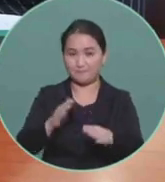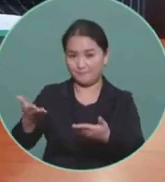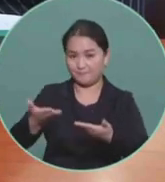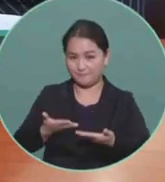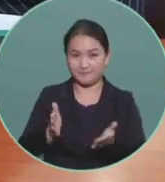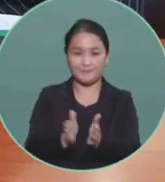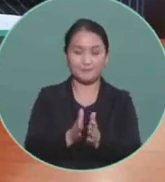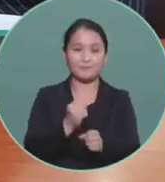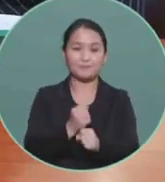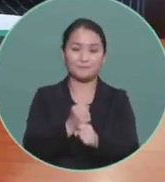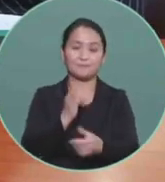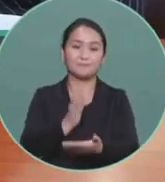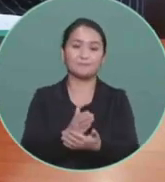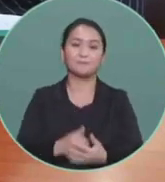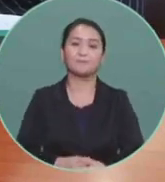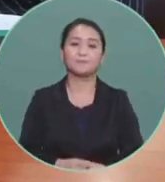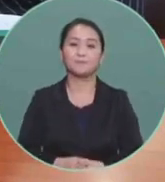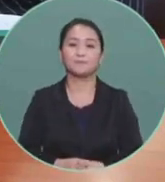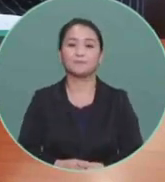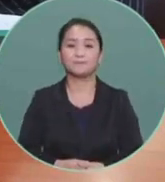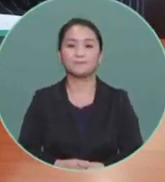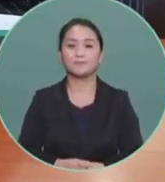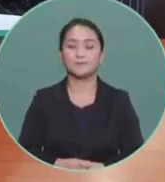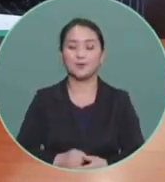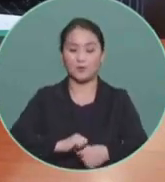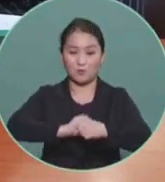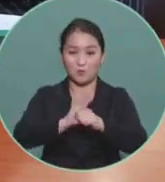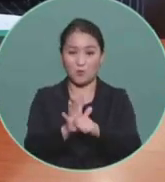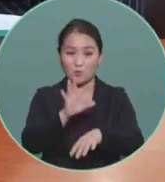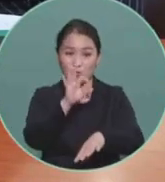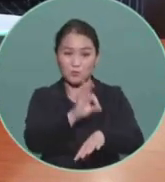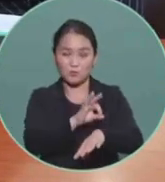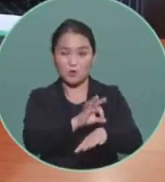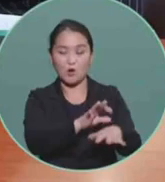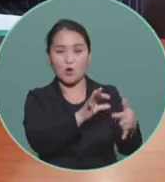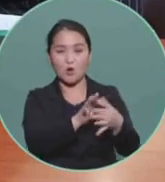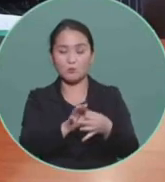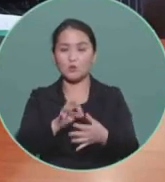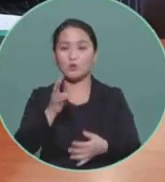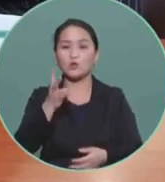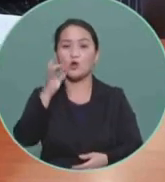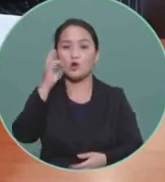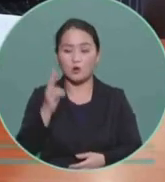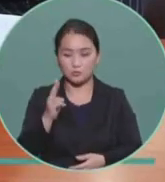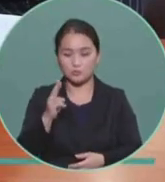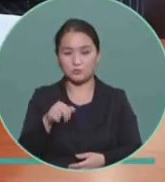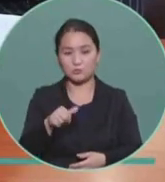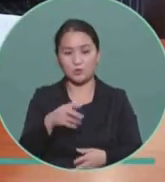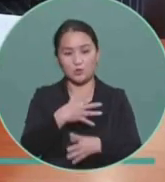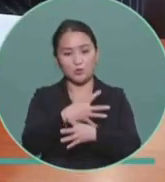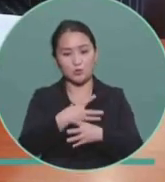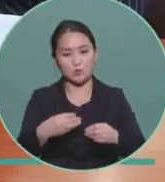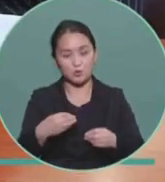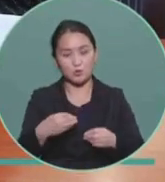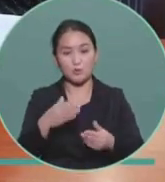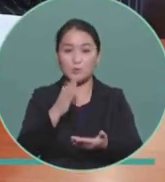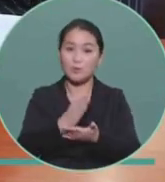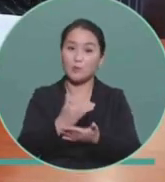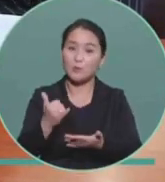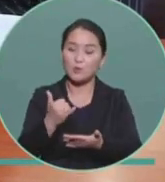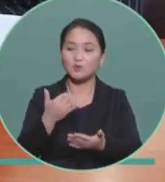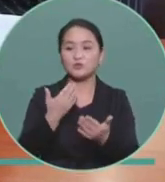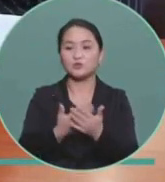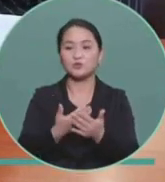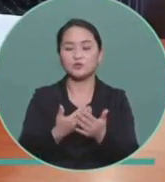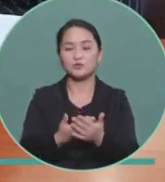хандаж ажиллаж байгаа гэж болох юм. Тэгэхээр цар тахлаас шалтгаалж нөөцөнд ямар нэгэн нөлөө үзүүлэх зүйл байгаа юу? Одоо жишээлбэл орж